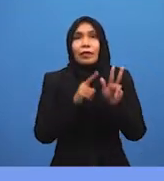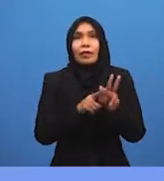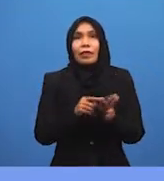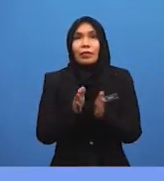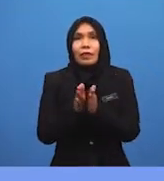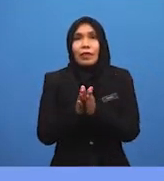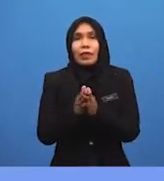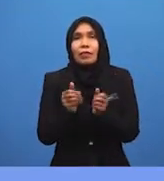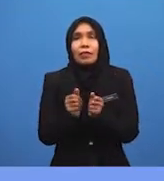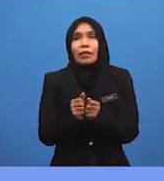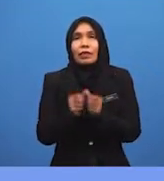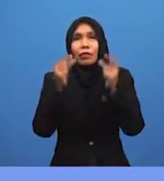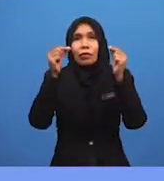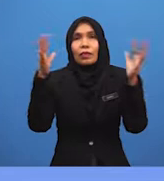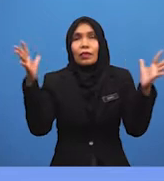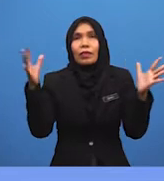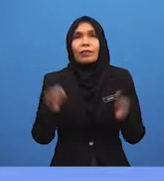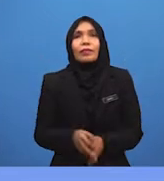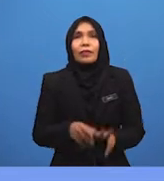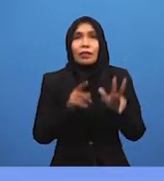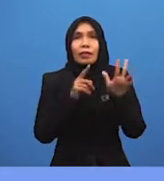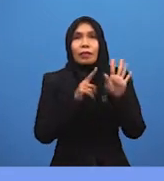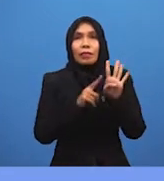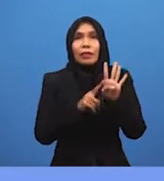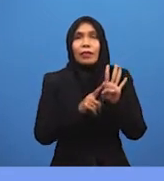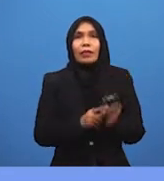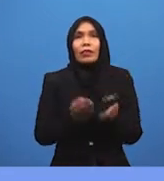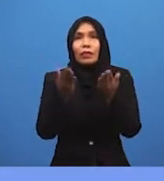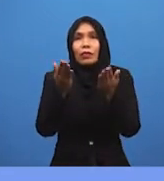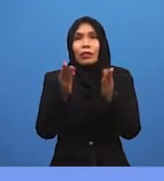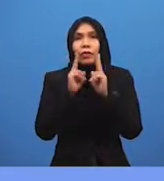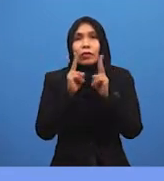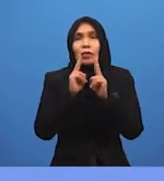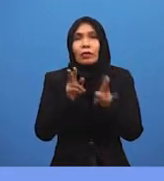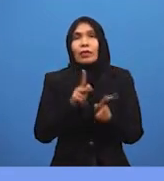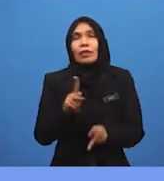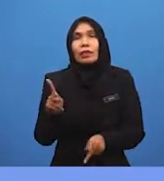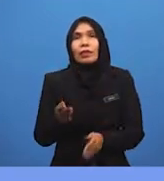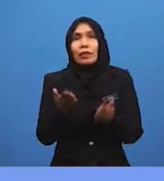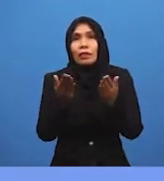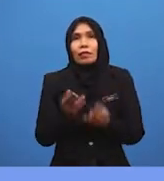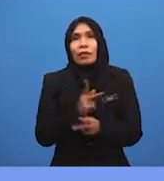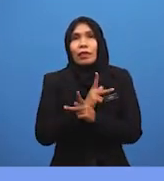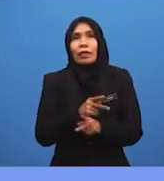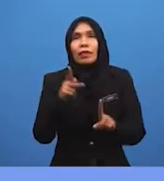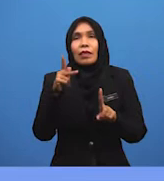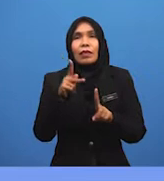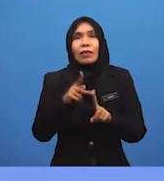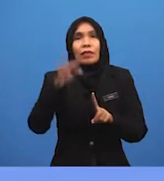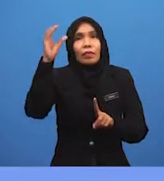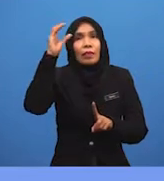bersalaman dengan guru besar. Keempat, mengucapkan terima kasih kepada pakcik kantin.